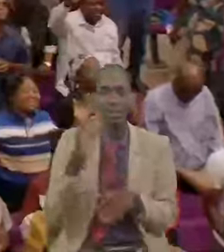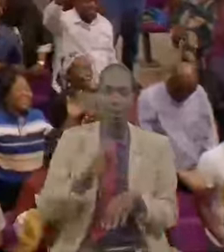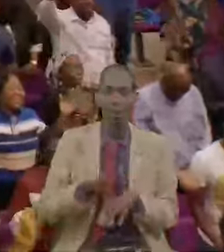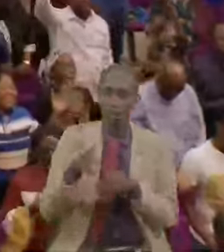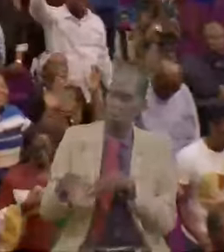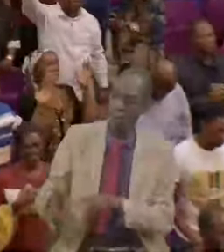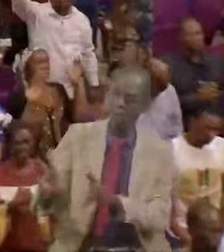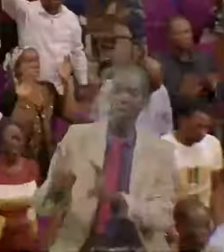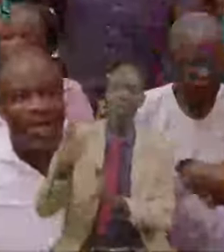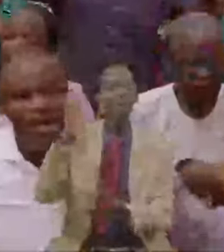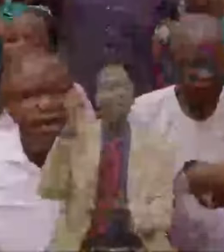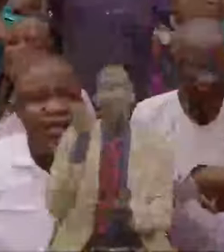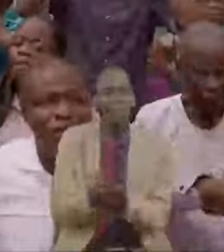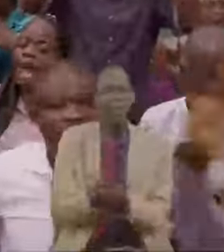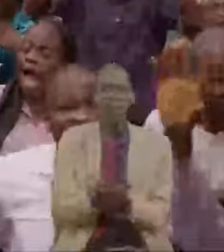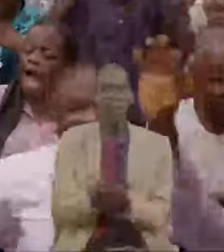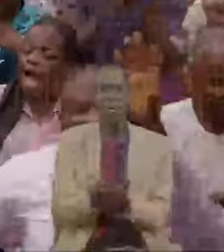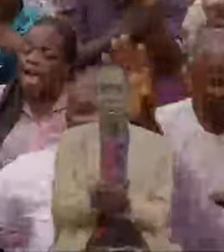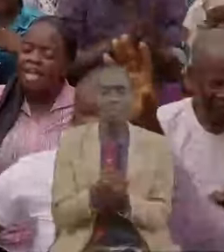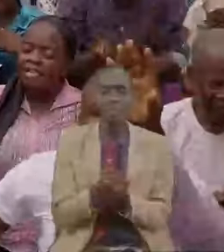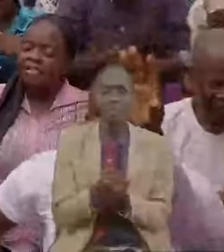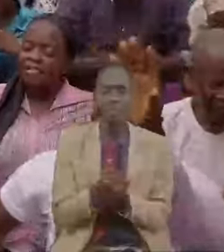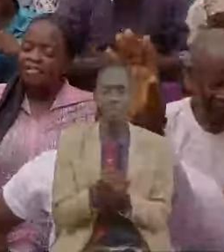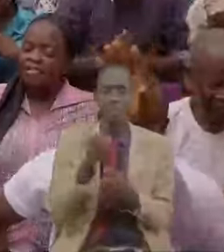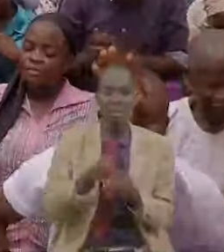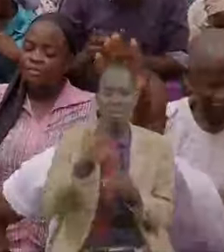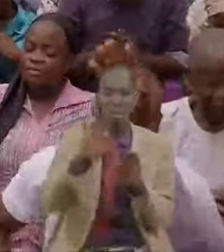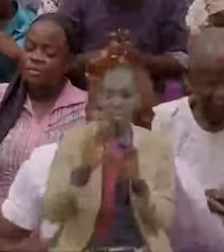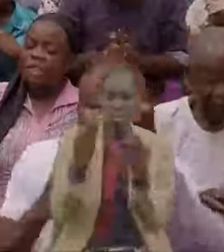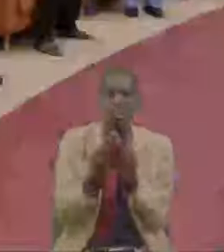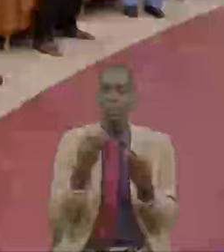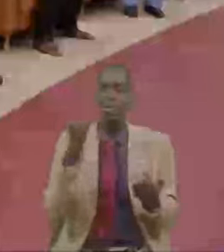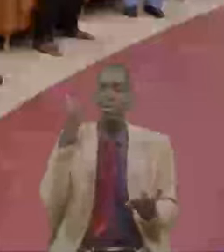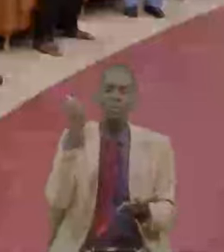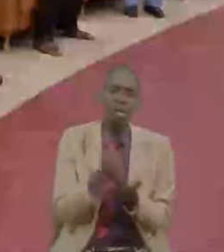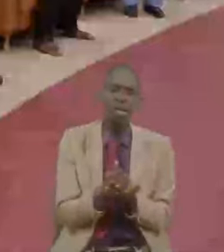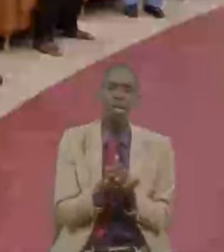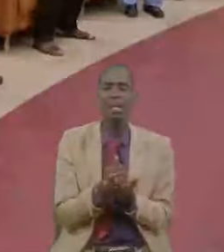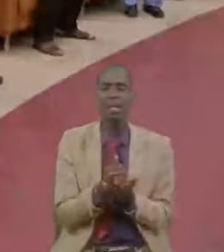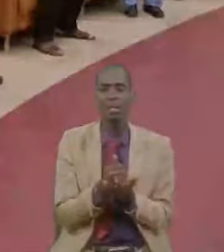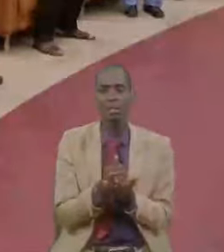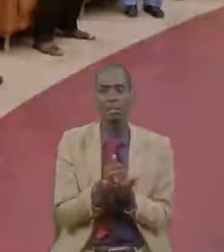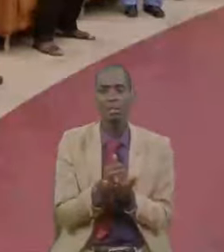Sur votre chemin, amen. Dans votre famille, amen.